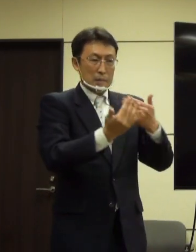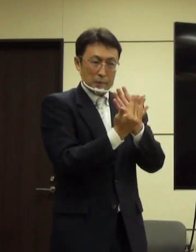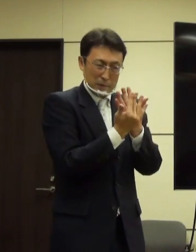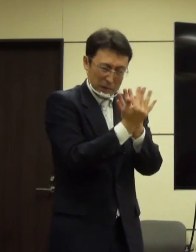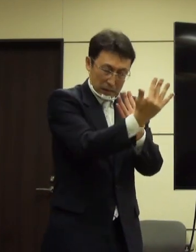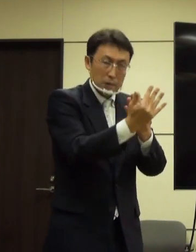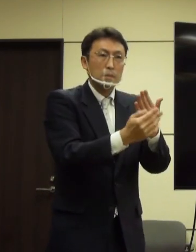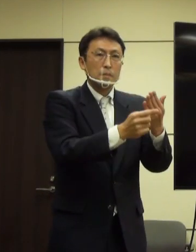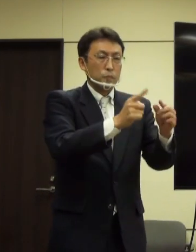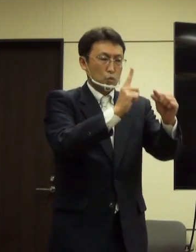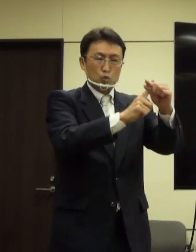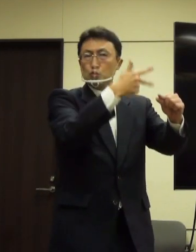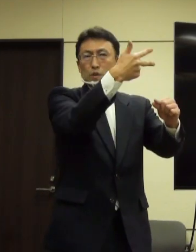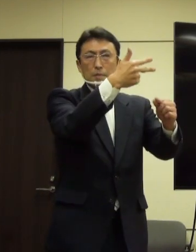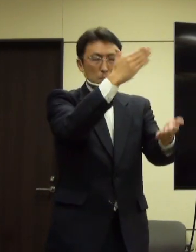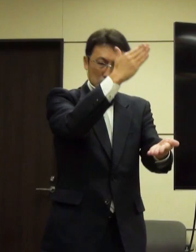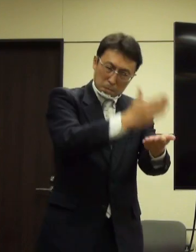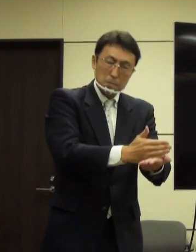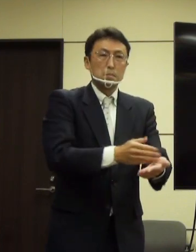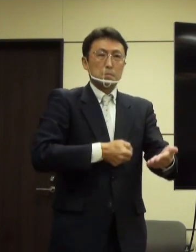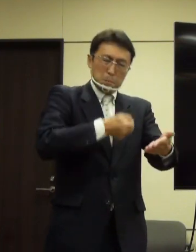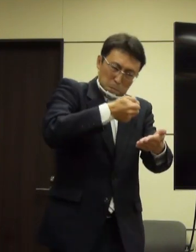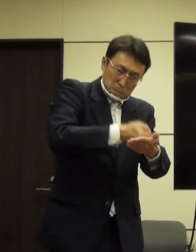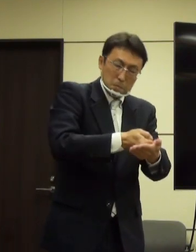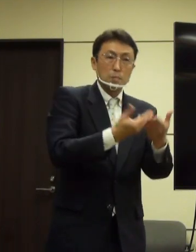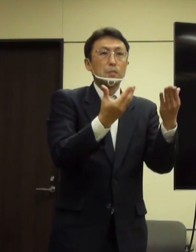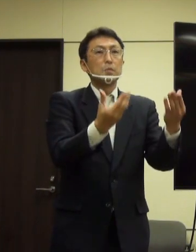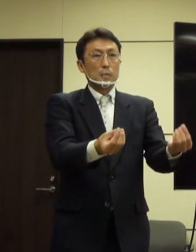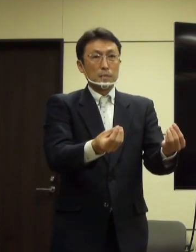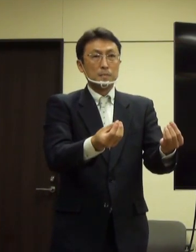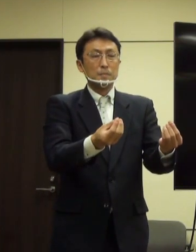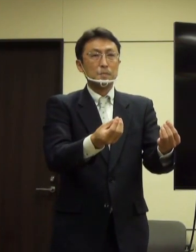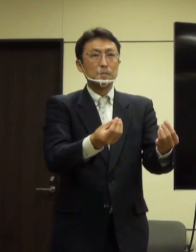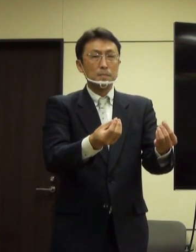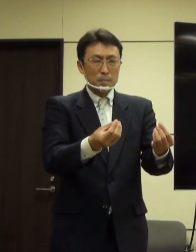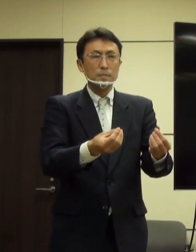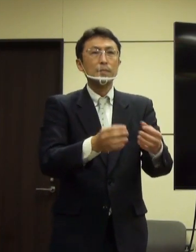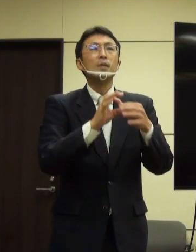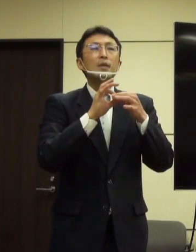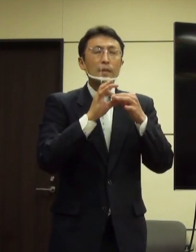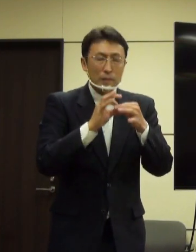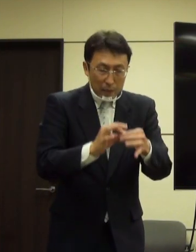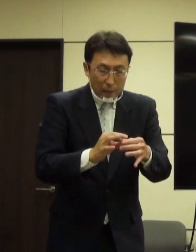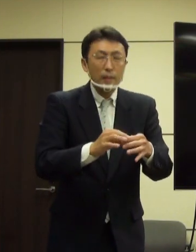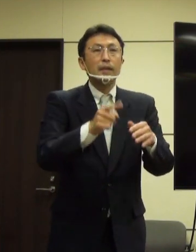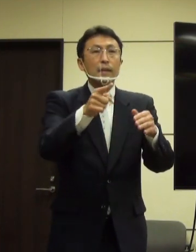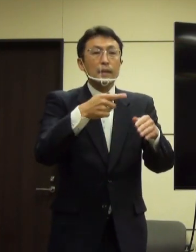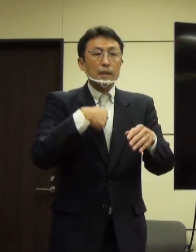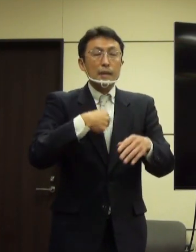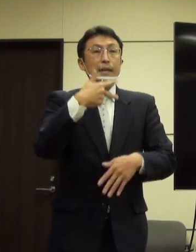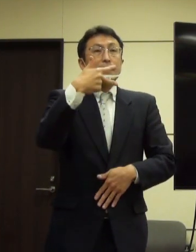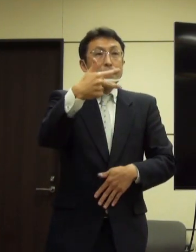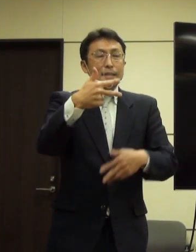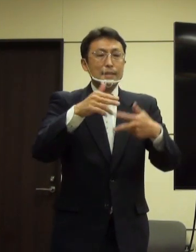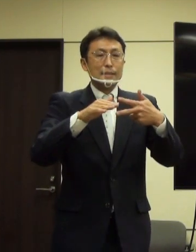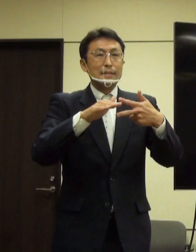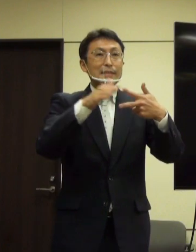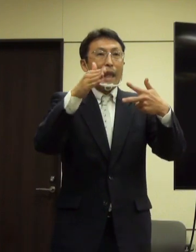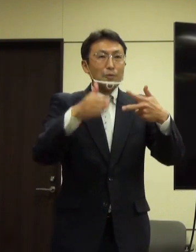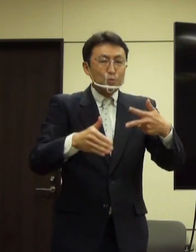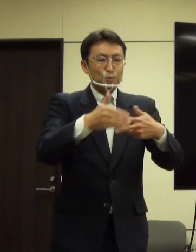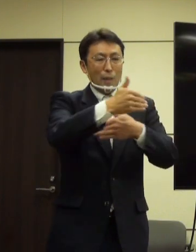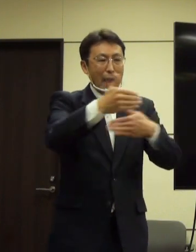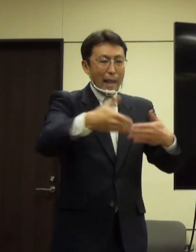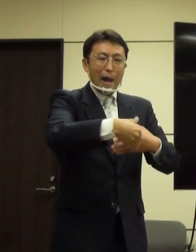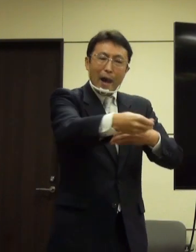here you go 作るなよて面である意味では今先にておったのはの施設のああああああ一定の利用